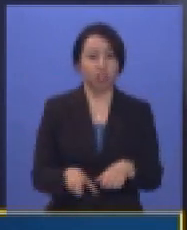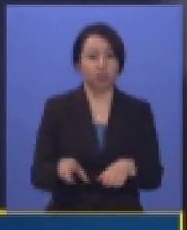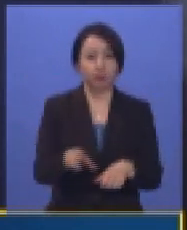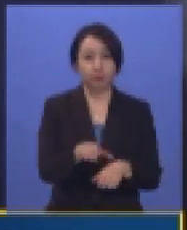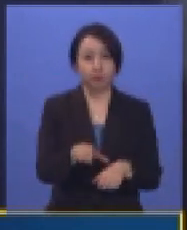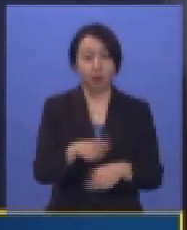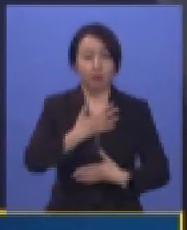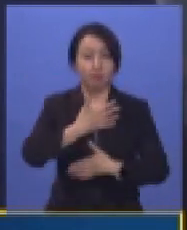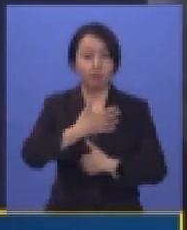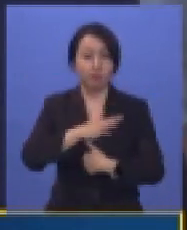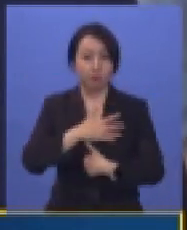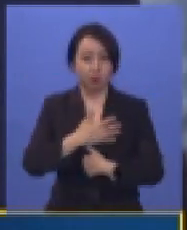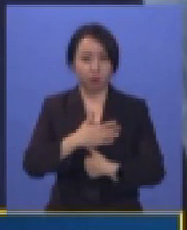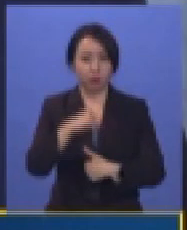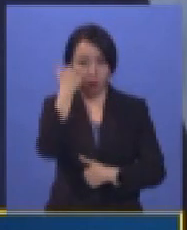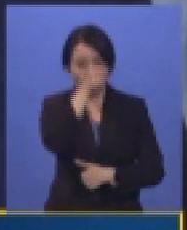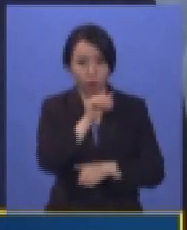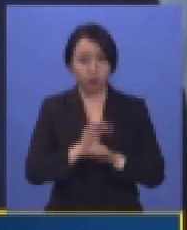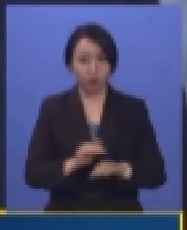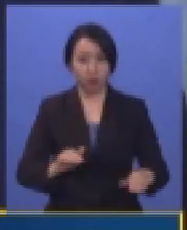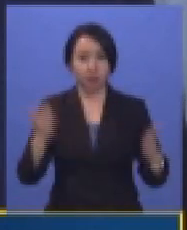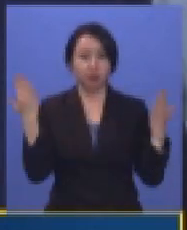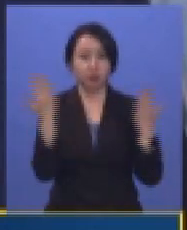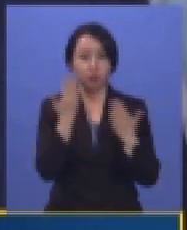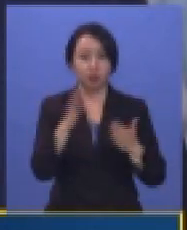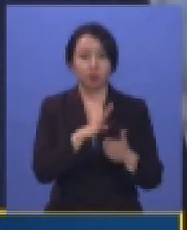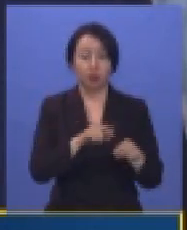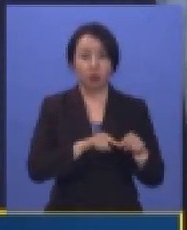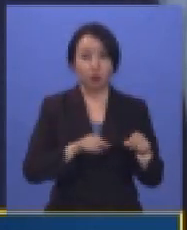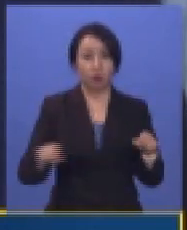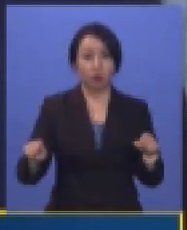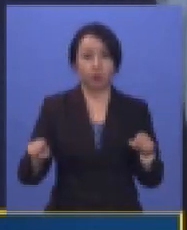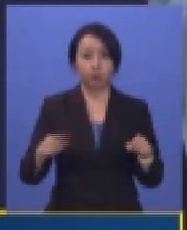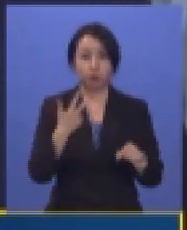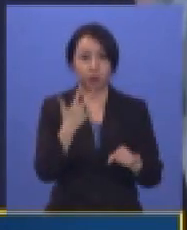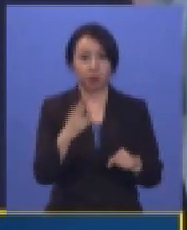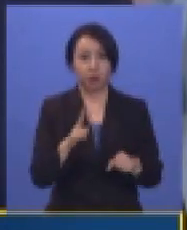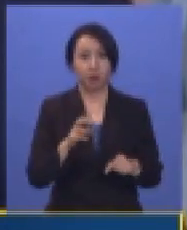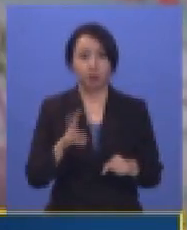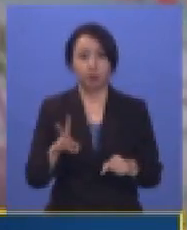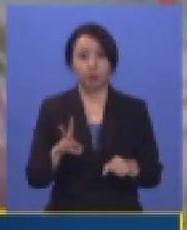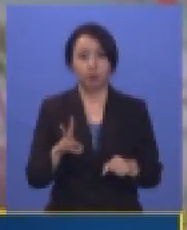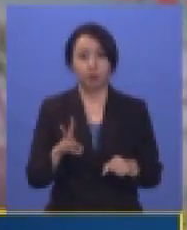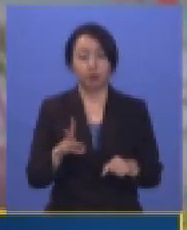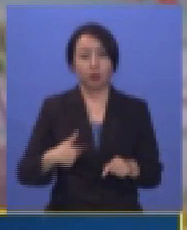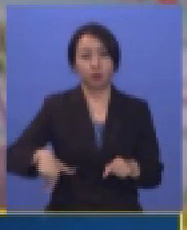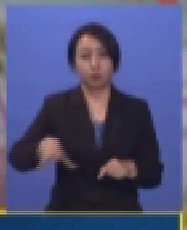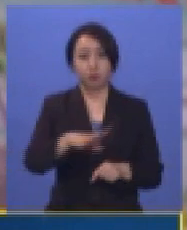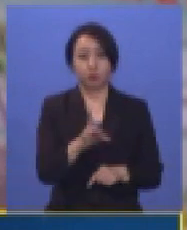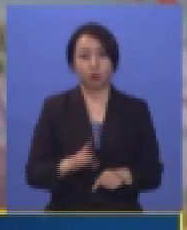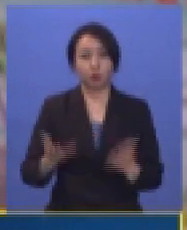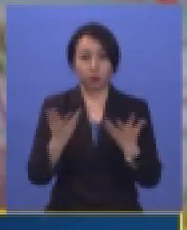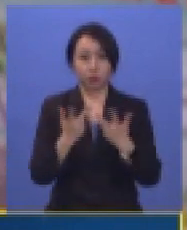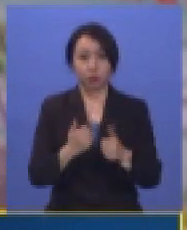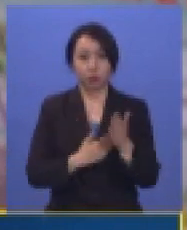под флагами непосредственно года детского чтения мы прошли территорию около 3 километров. Ну, это было замечательно. Всего в регионе